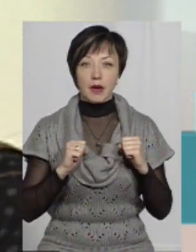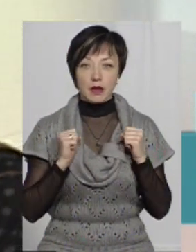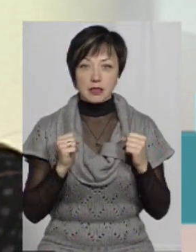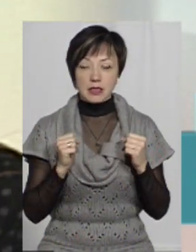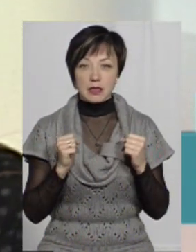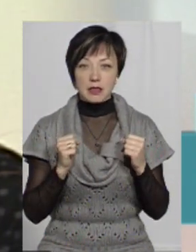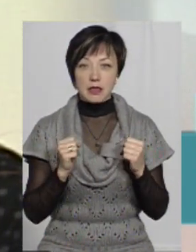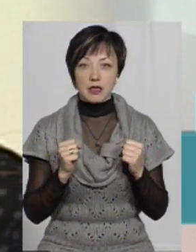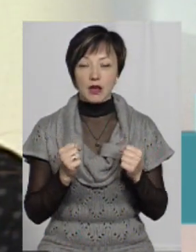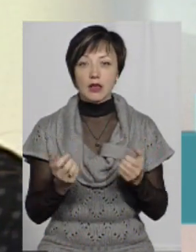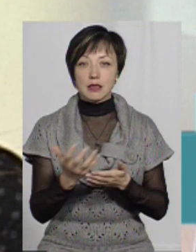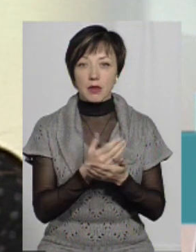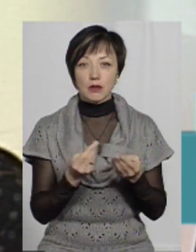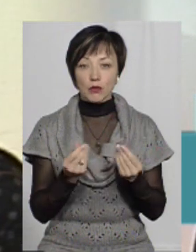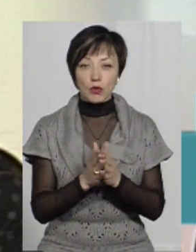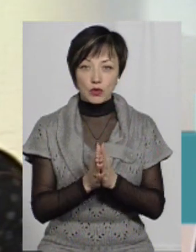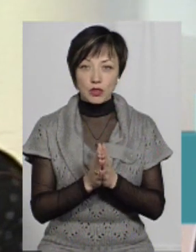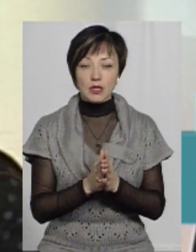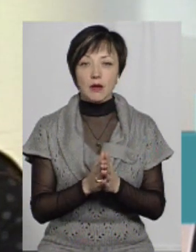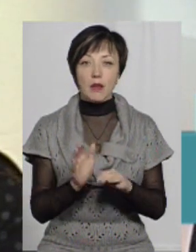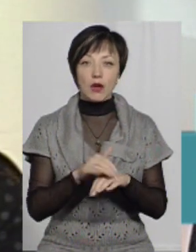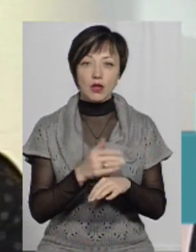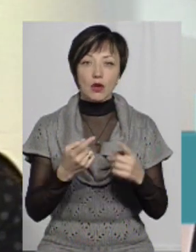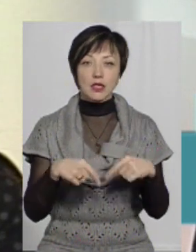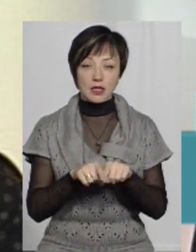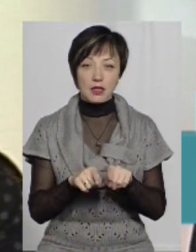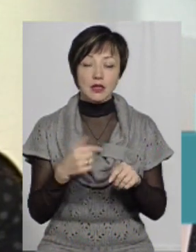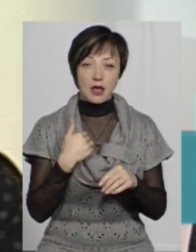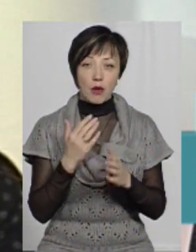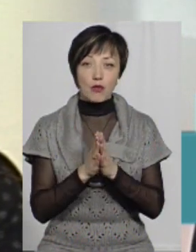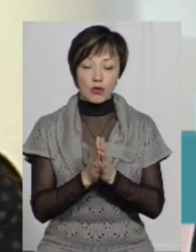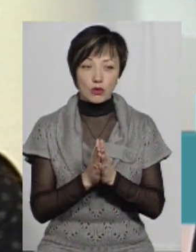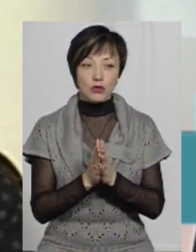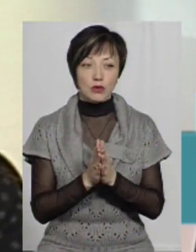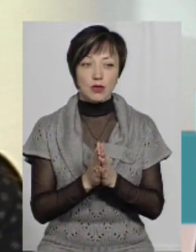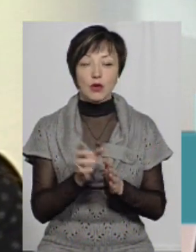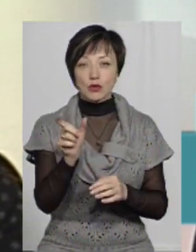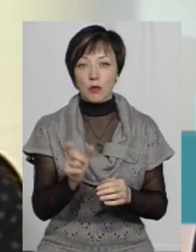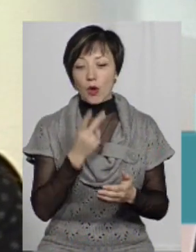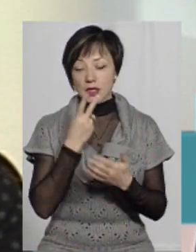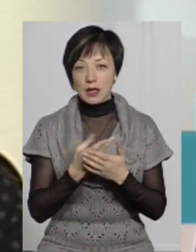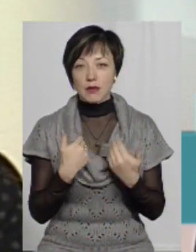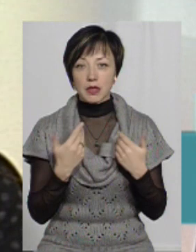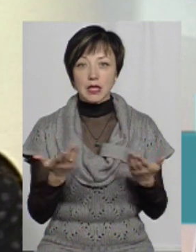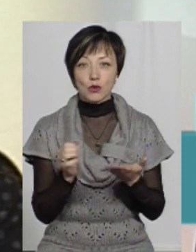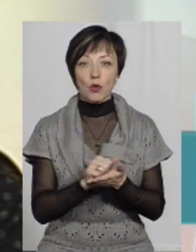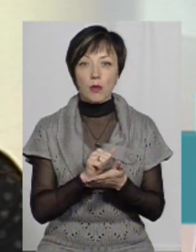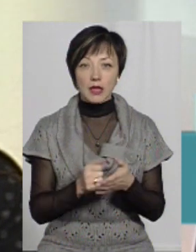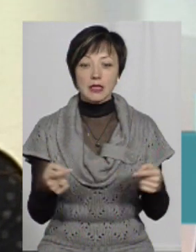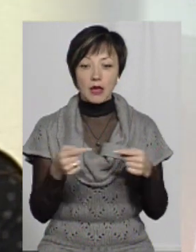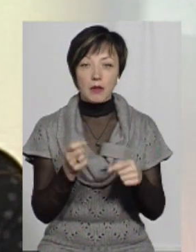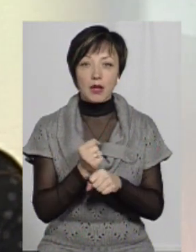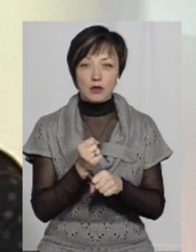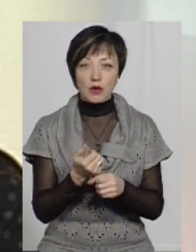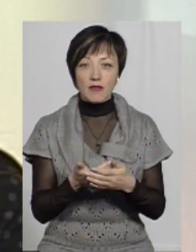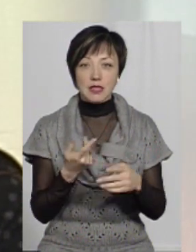намагається ці кошти просить, каже, що це до благодійної організації, то я прошу, щоб ця особа показала мені якісь документи, що вона саме